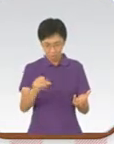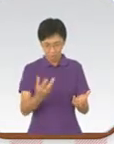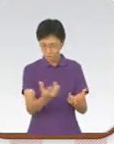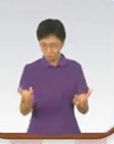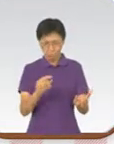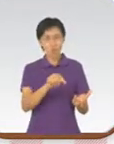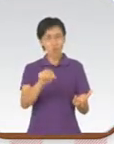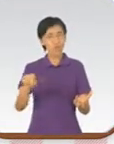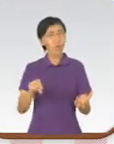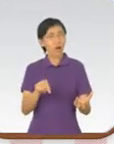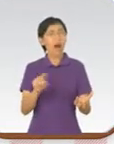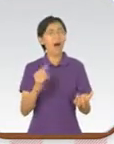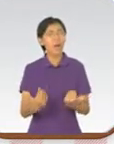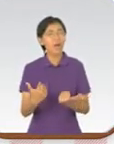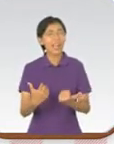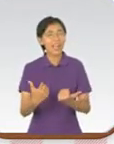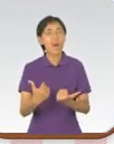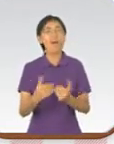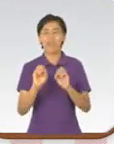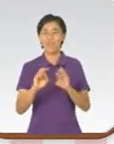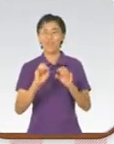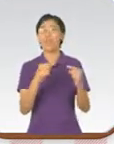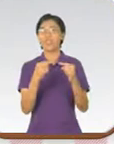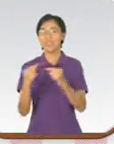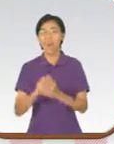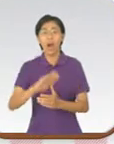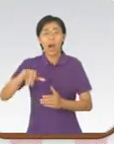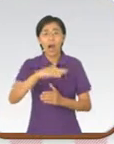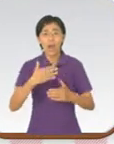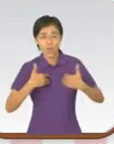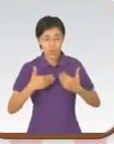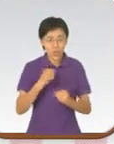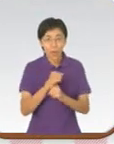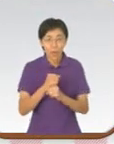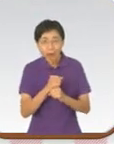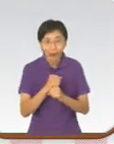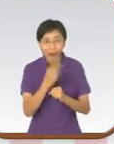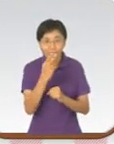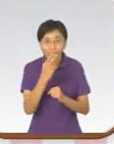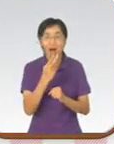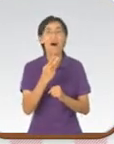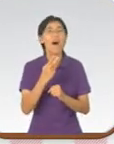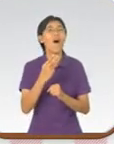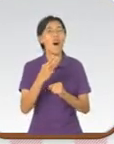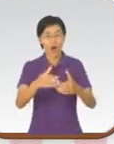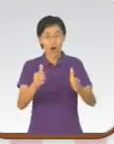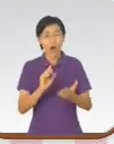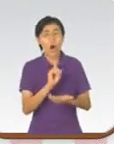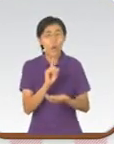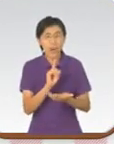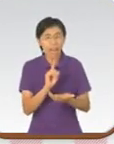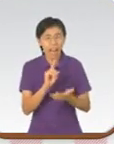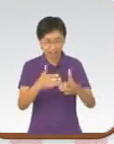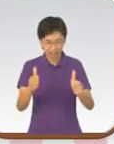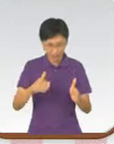นะครับเราจะมาเรียนกันต่อนะครับชวนผู้ชมมาสนุกสนานในครัวกันต่อเกี่ยวกับเรื่องราวของการตกแต่งหน้าเค้กนะครับมีมากมายหลายแบบเลย